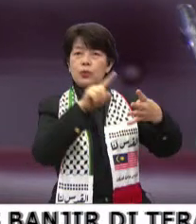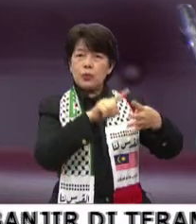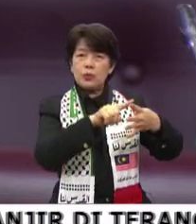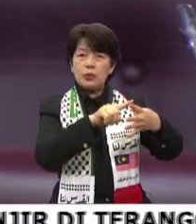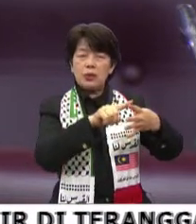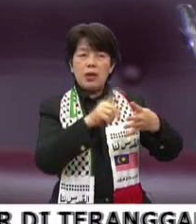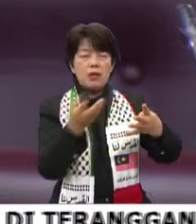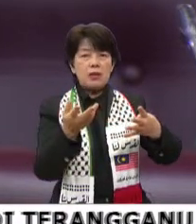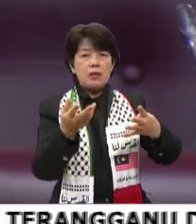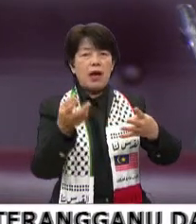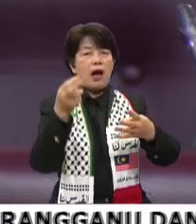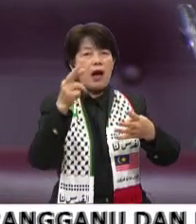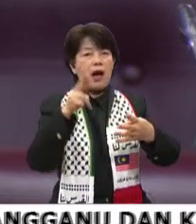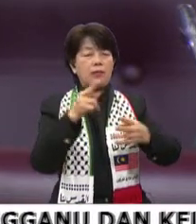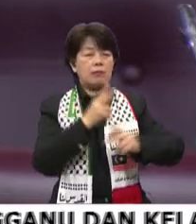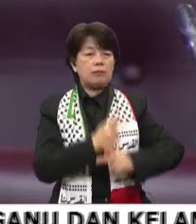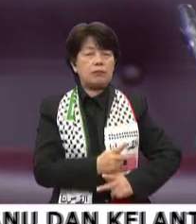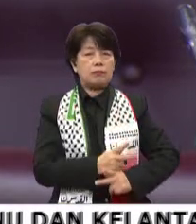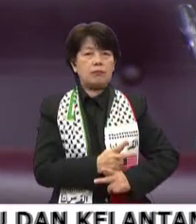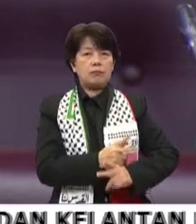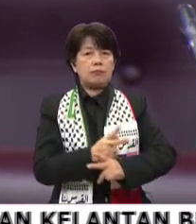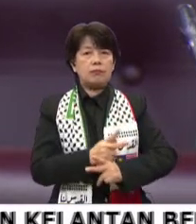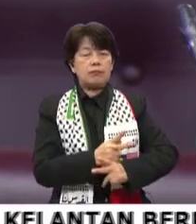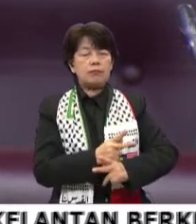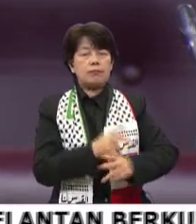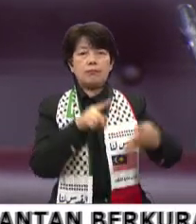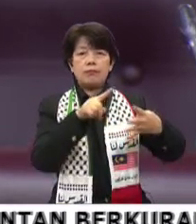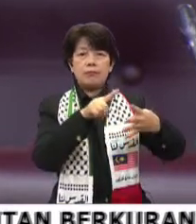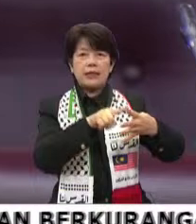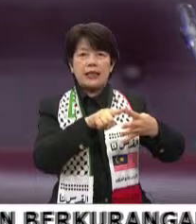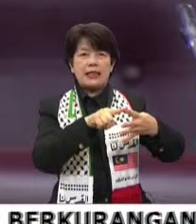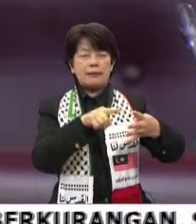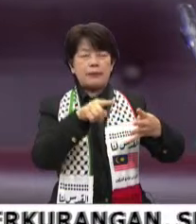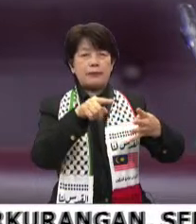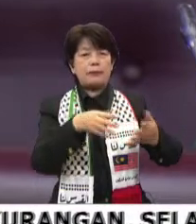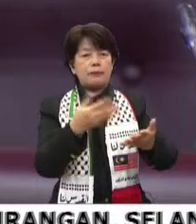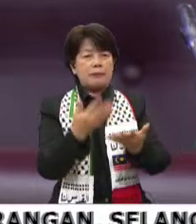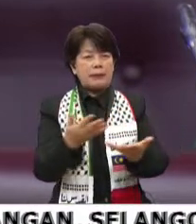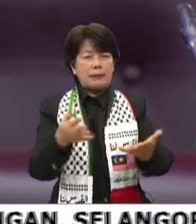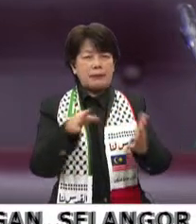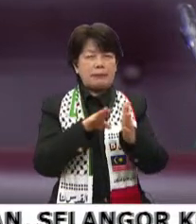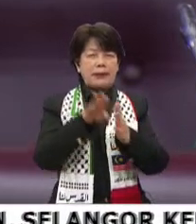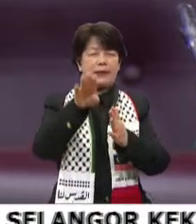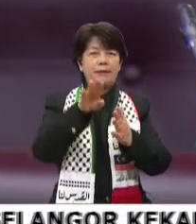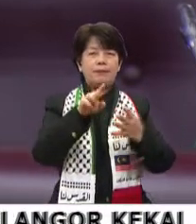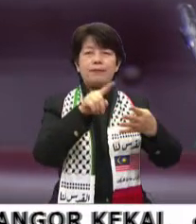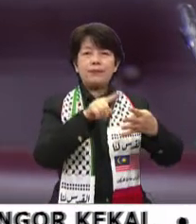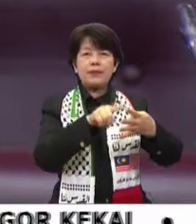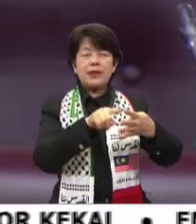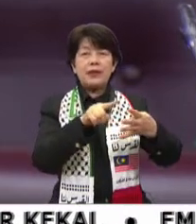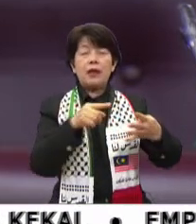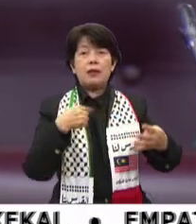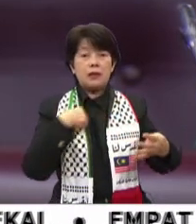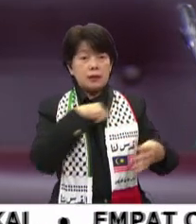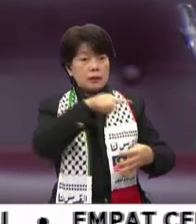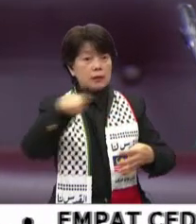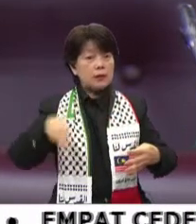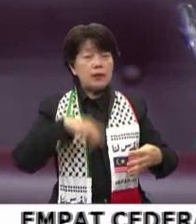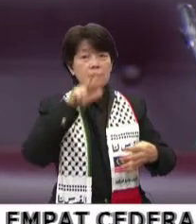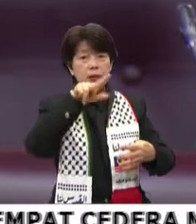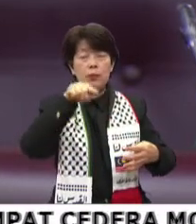keadaan reserve persekutuan Amerika Syarikat sedang berusaha mengawal inflasi kita 3.0%